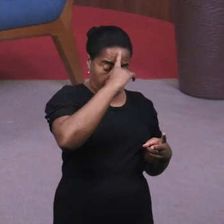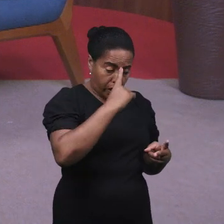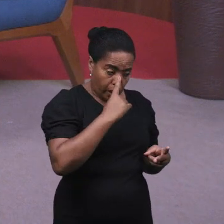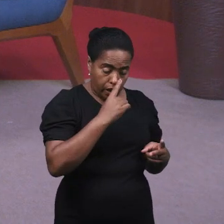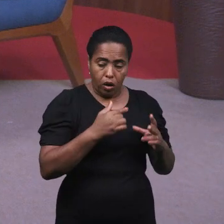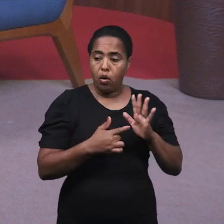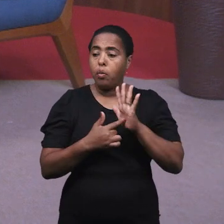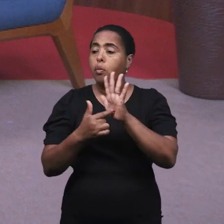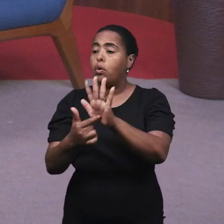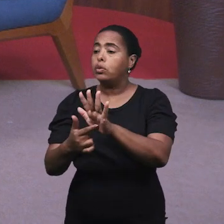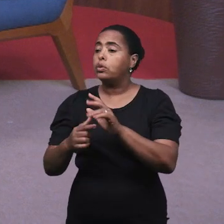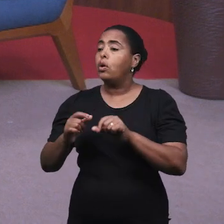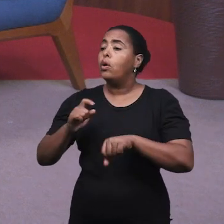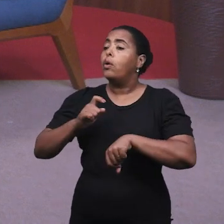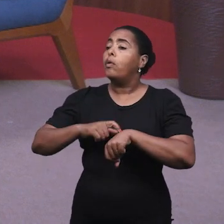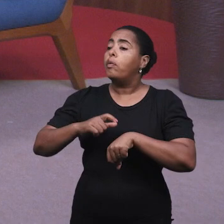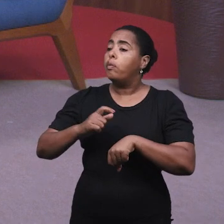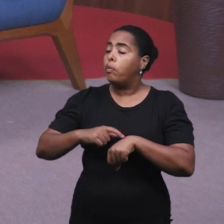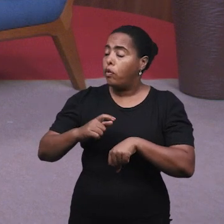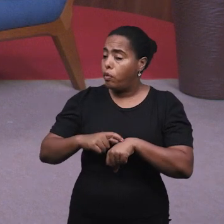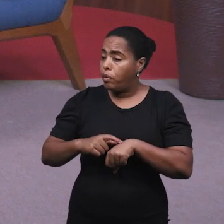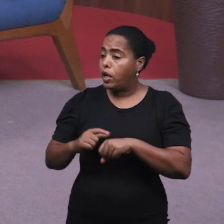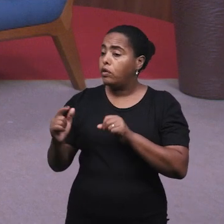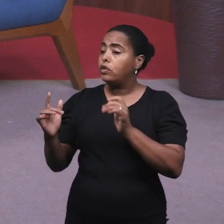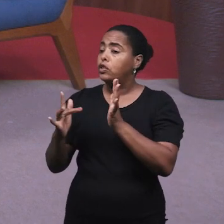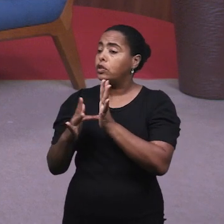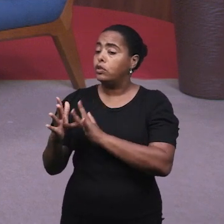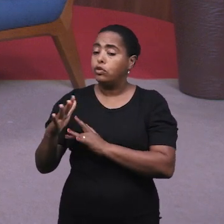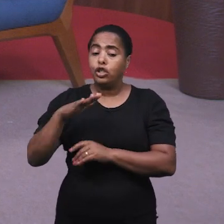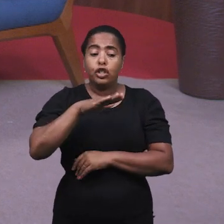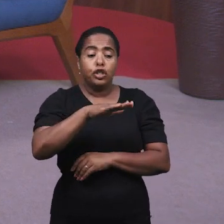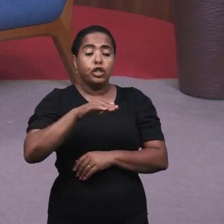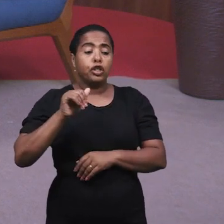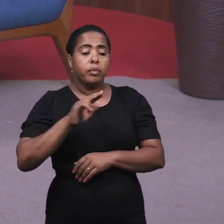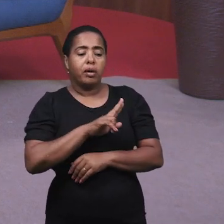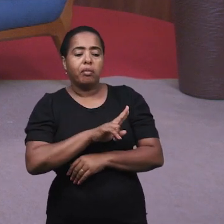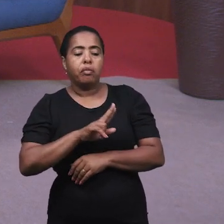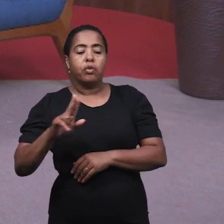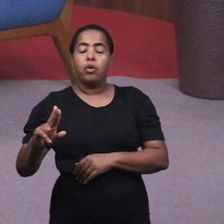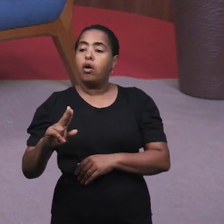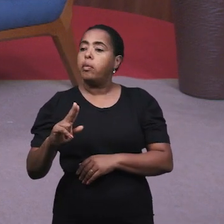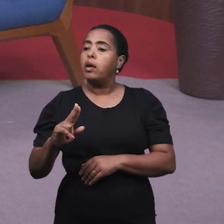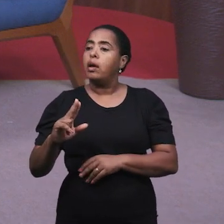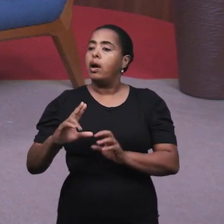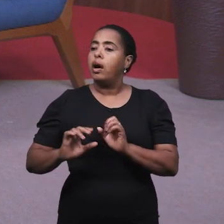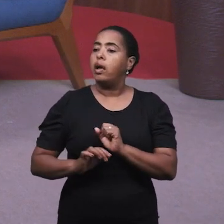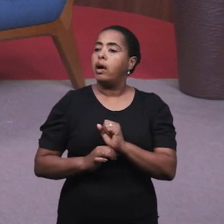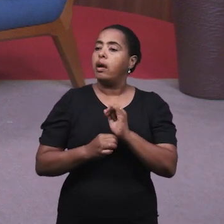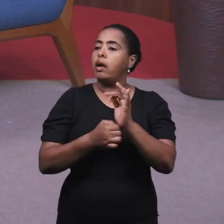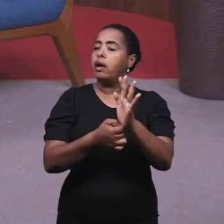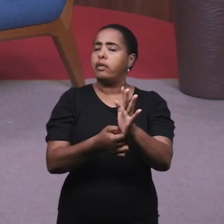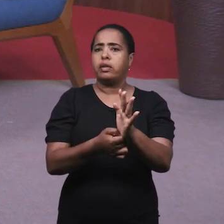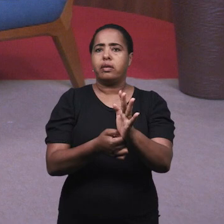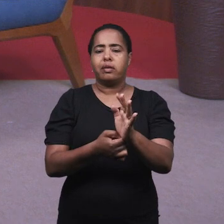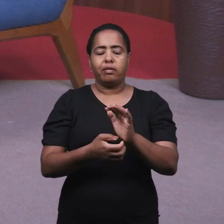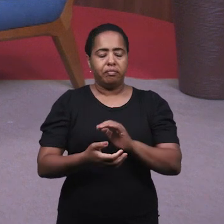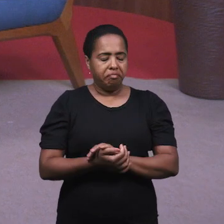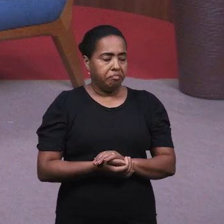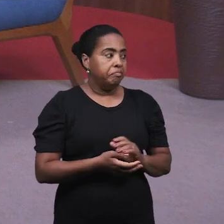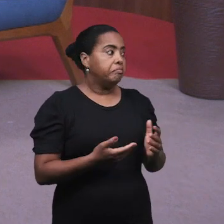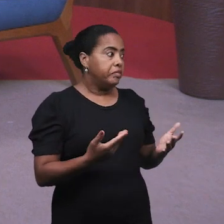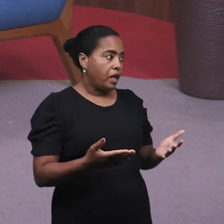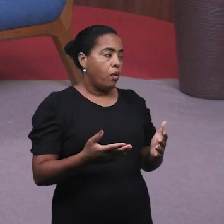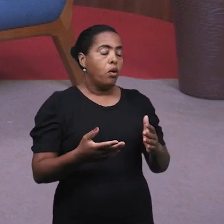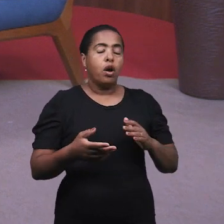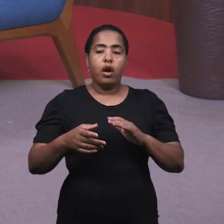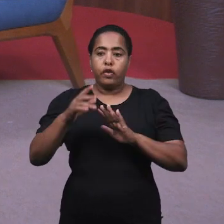l'appelle par son prénom, et là, il y a la révélation du mystère. Je vais lire une séquence de textes ici, se trouve en Jean 20.